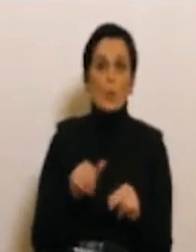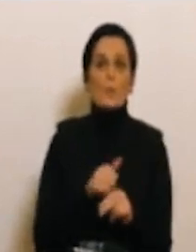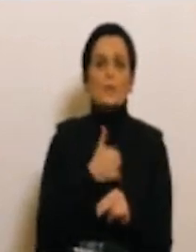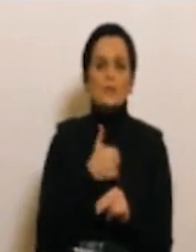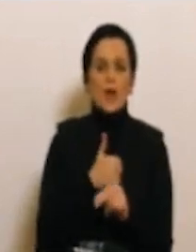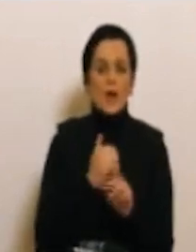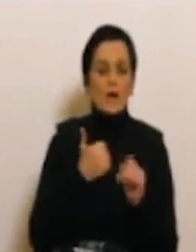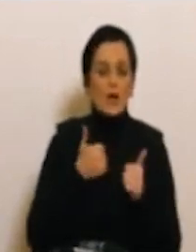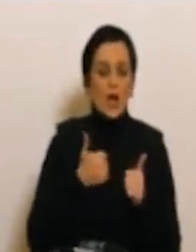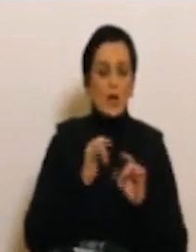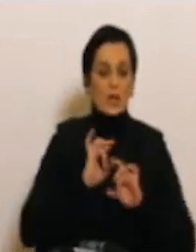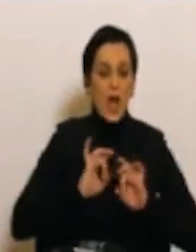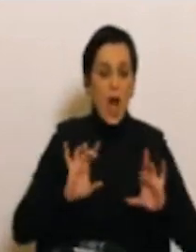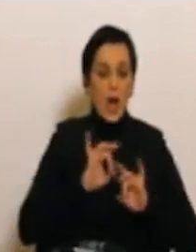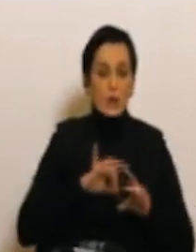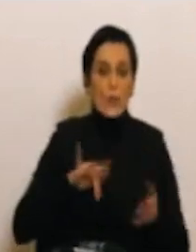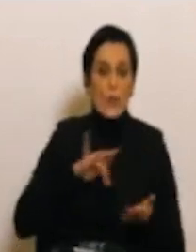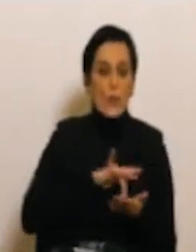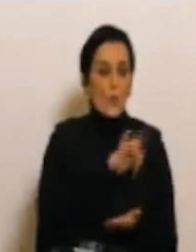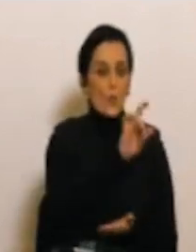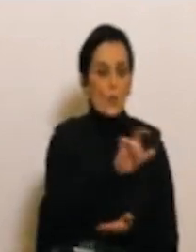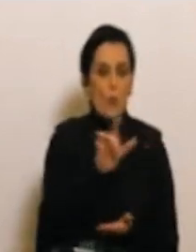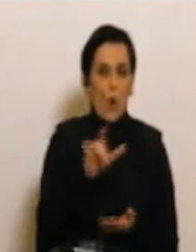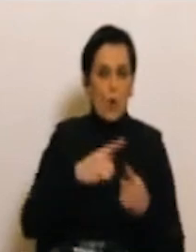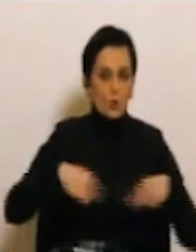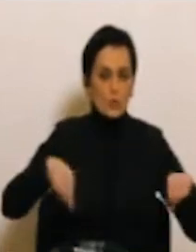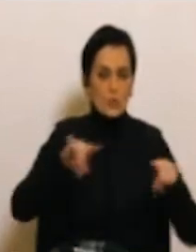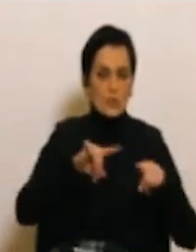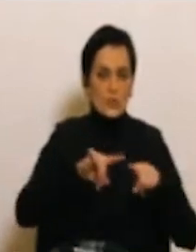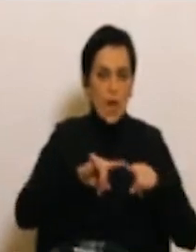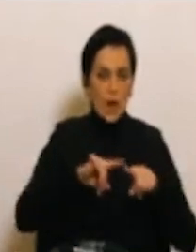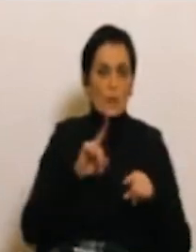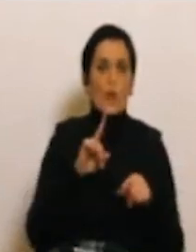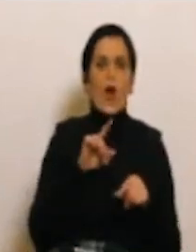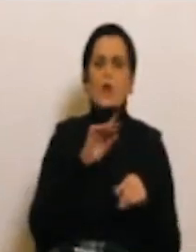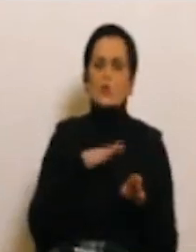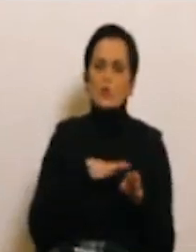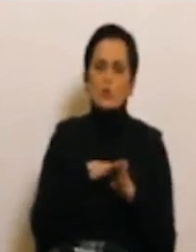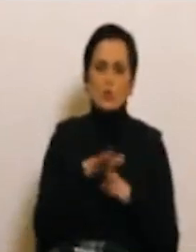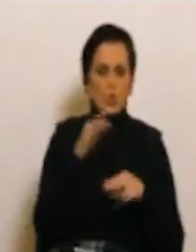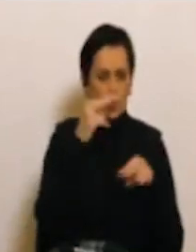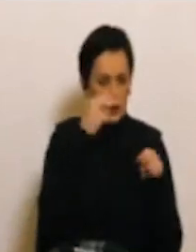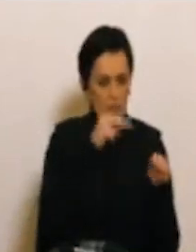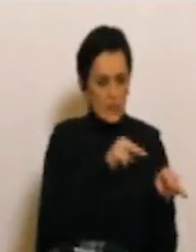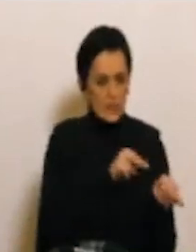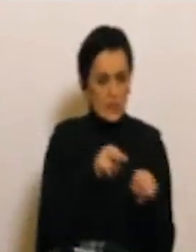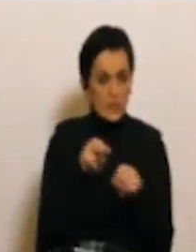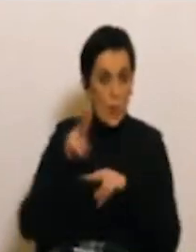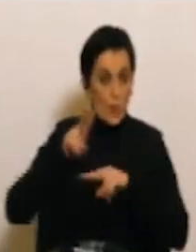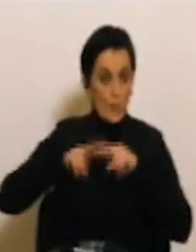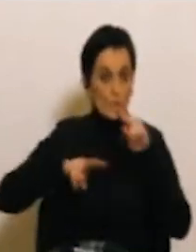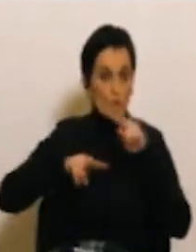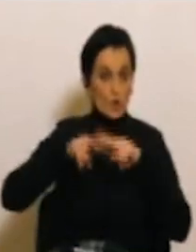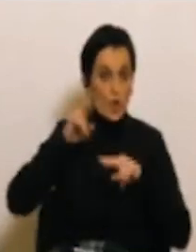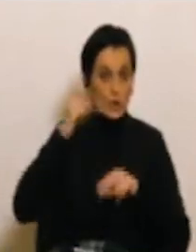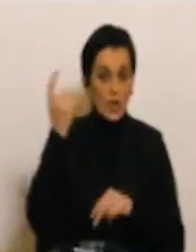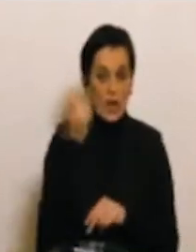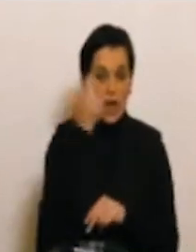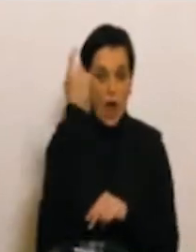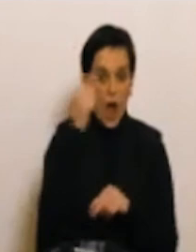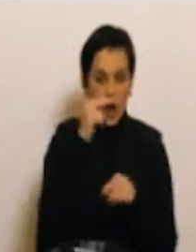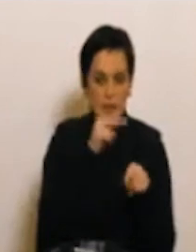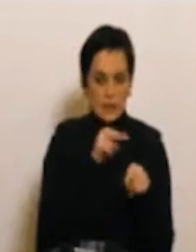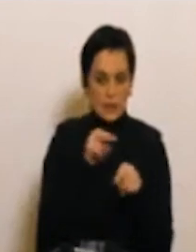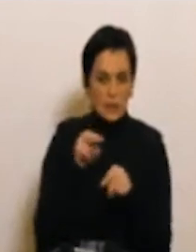ავუხსნათ მოსახლეობას, რა ხდება, ქონდეს სრული ზედამხედველობა მშენებლობის ხარისხზე ყველა